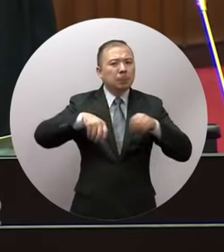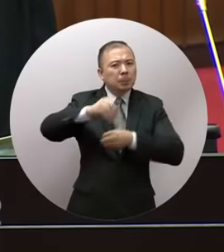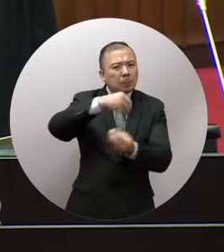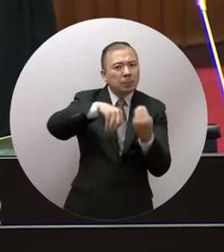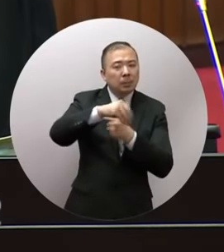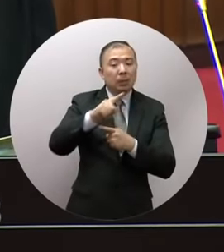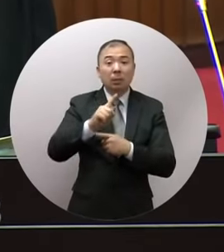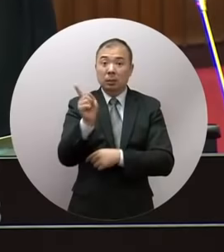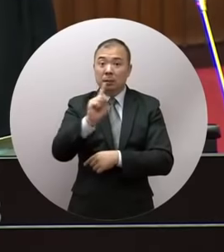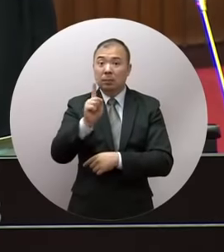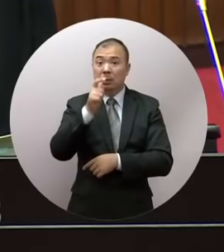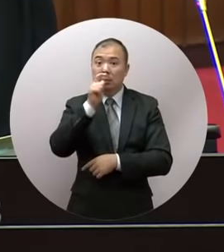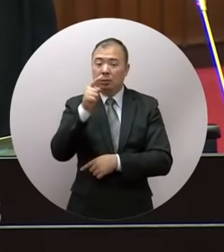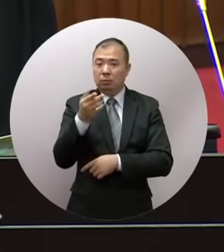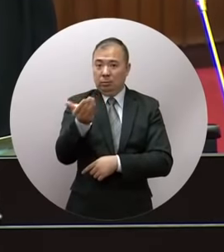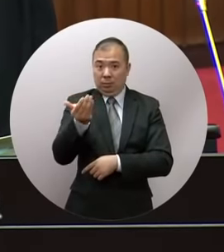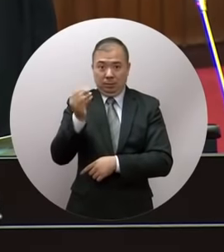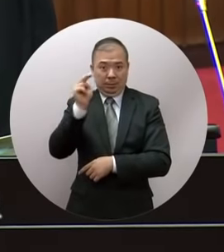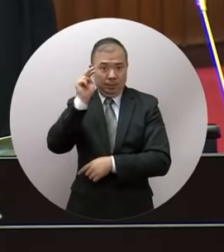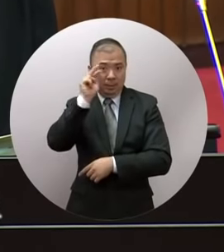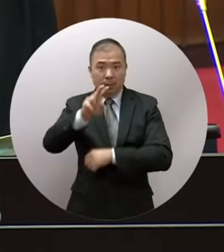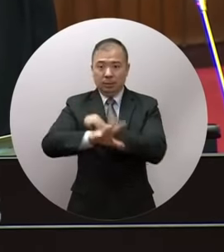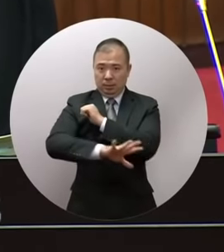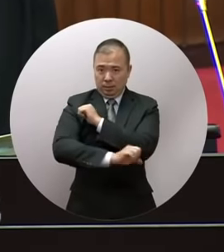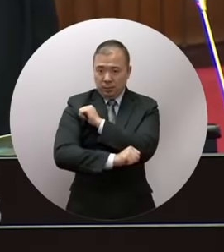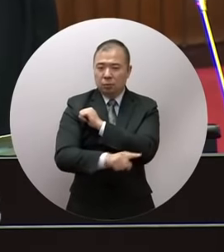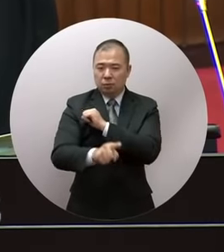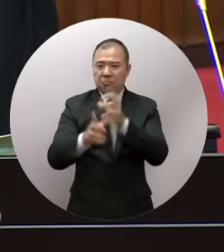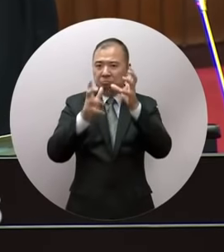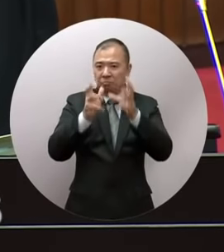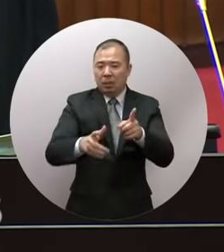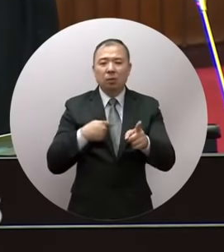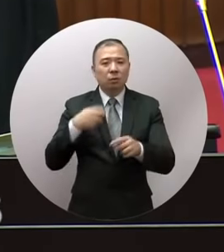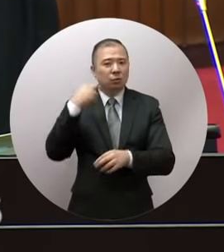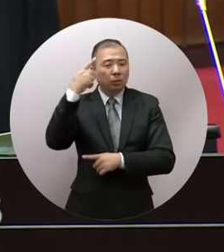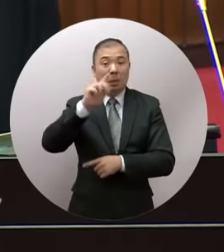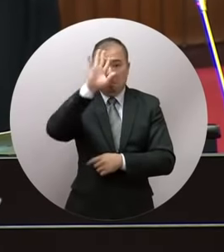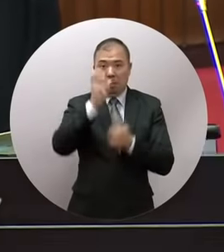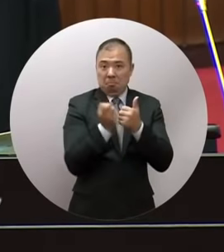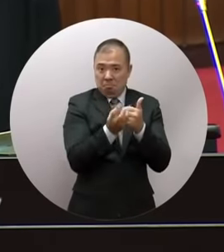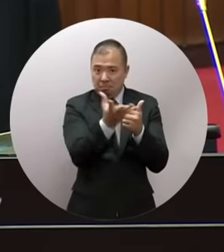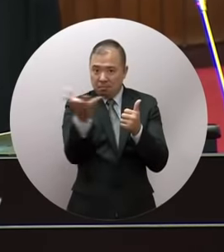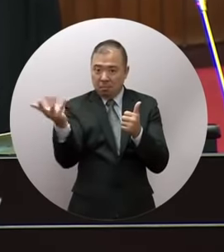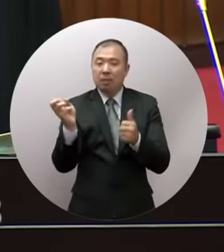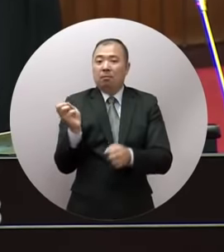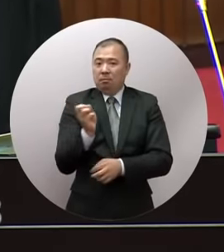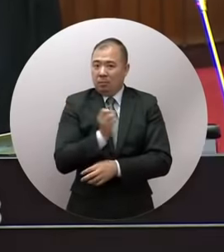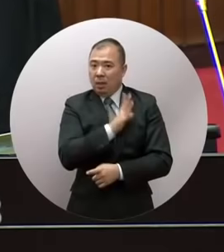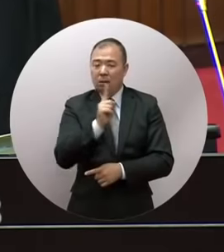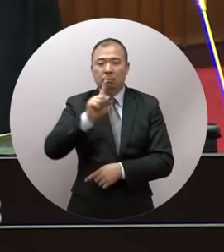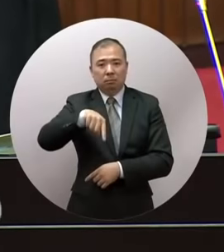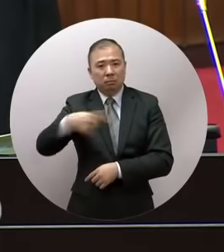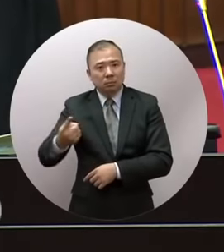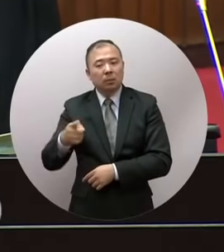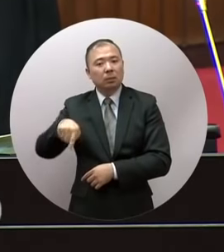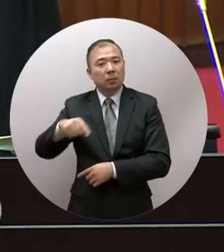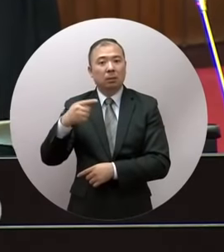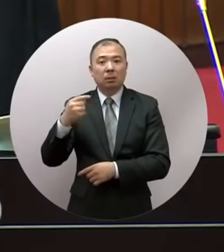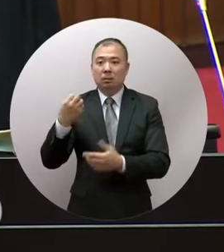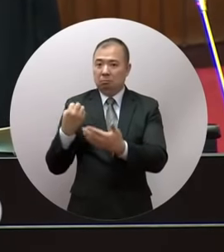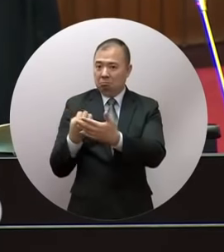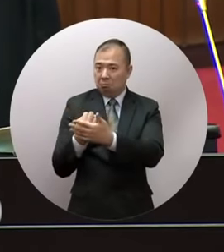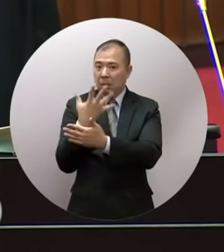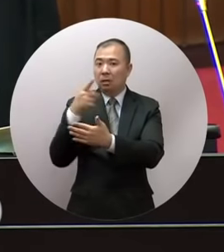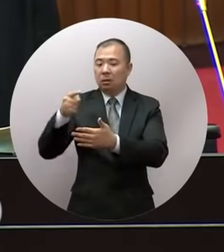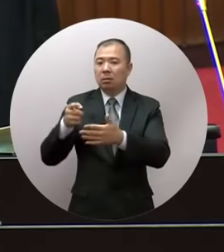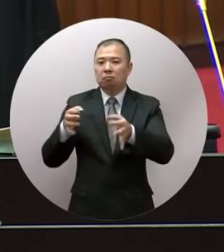叫做前瞻基础建设？要，我觉得要后疫情时代，什么才是我们目前产业升级需要的？我觉得要这